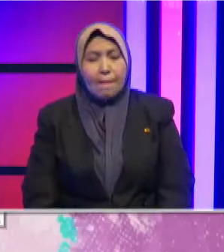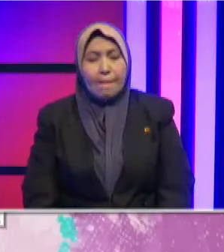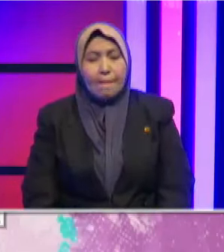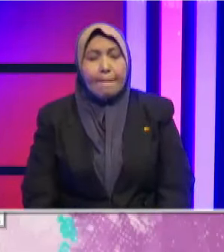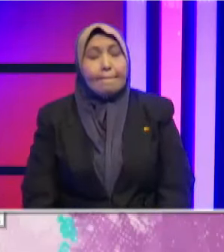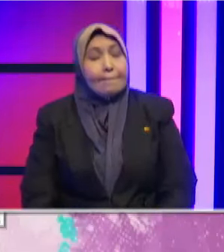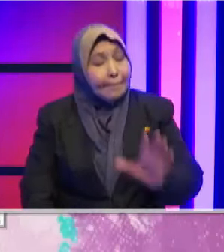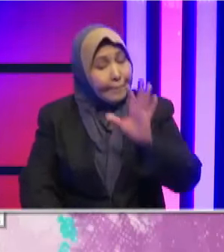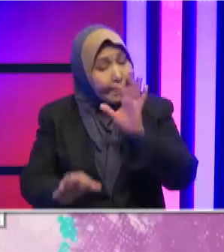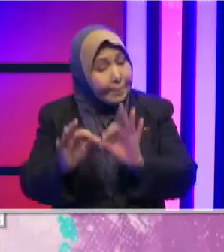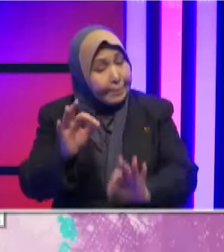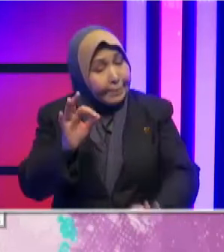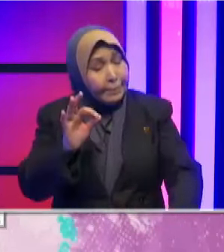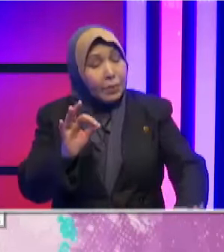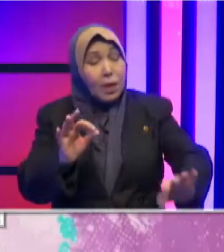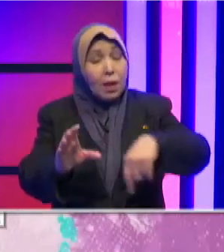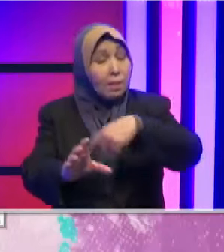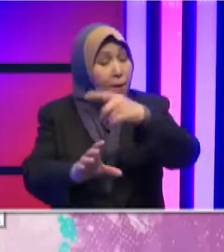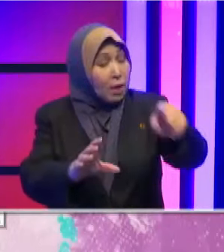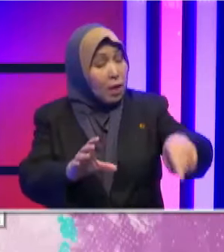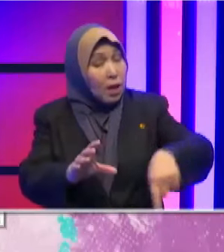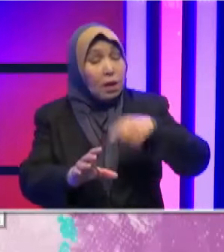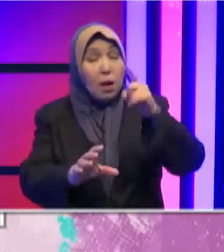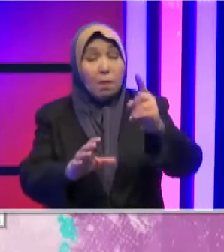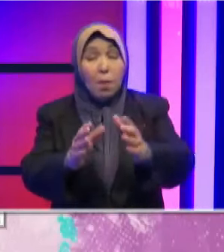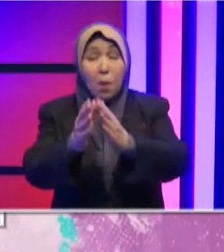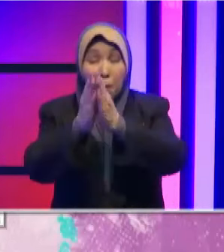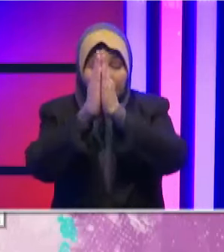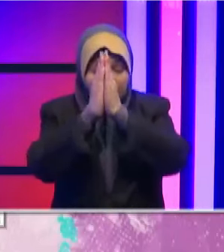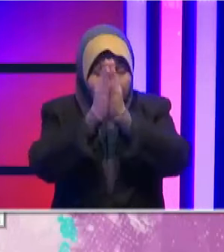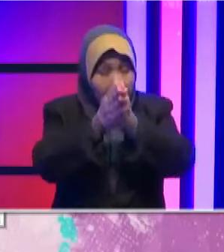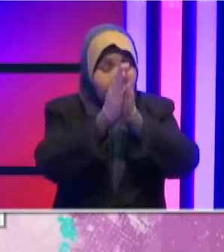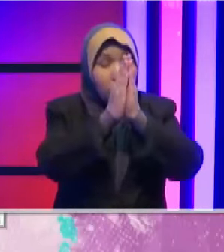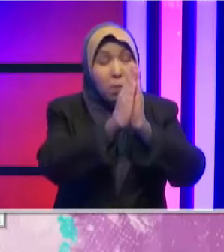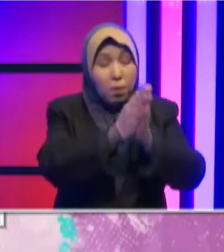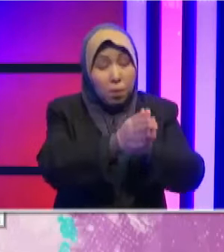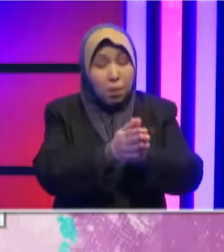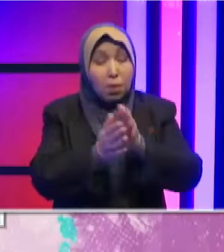Lau Kana Habib